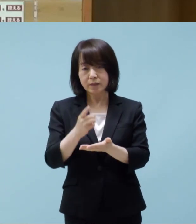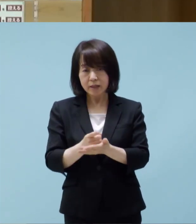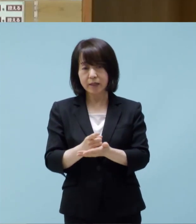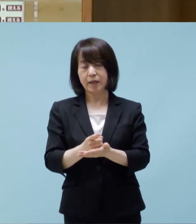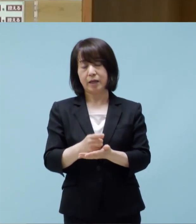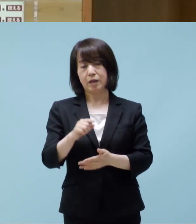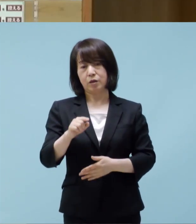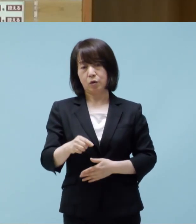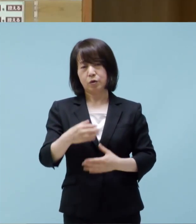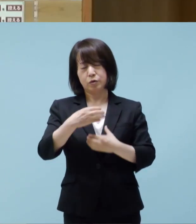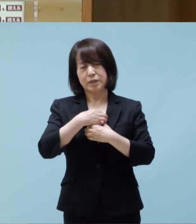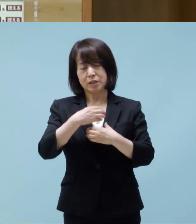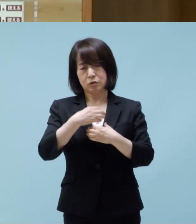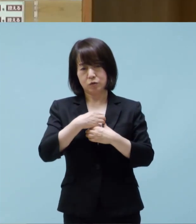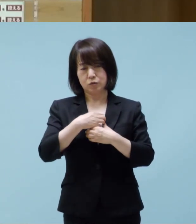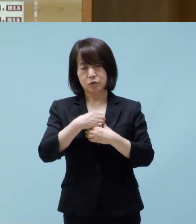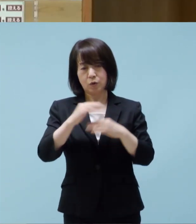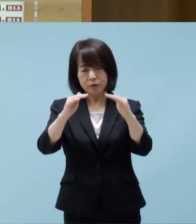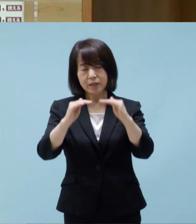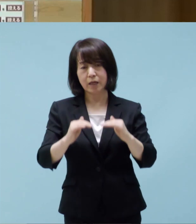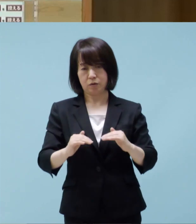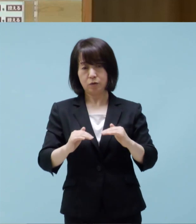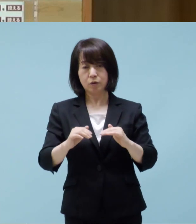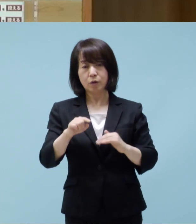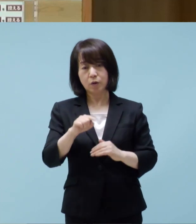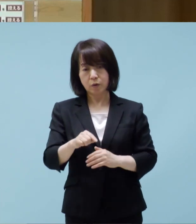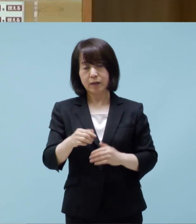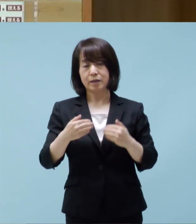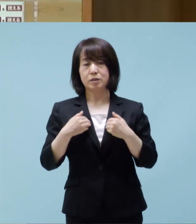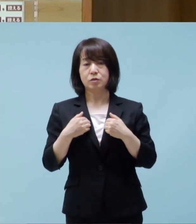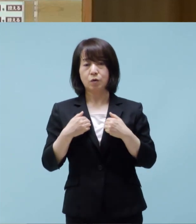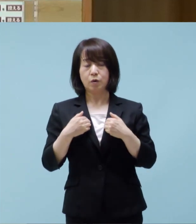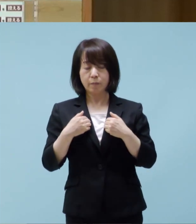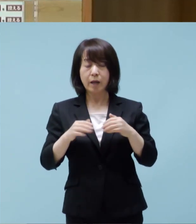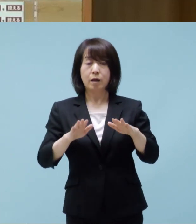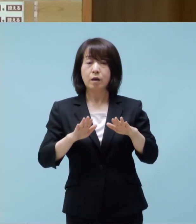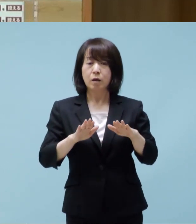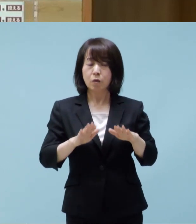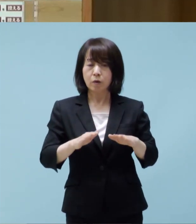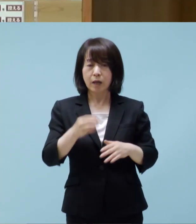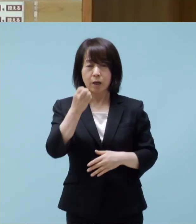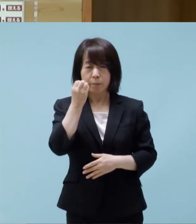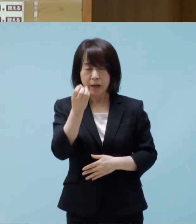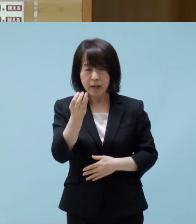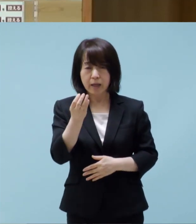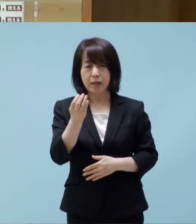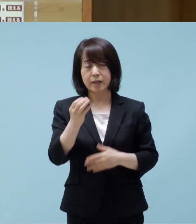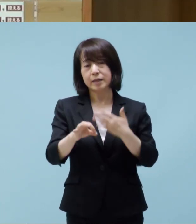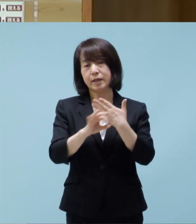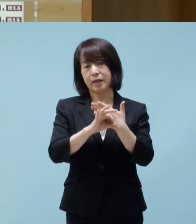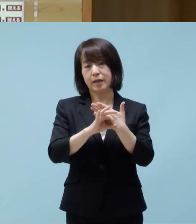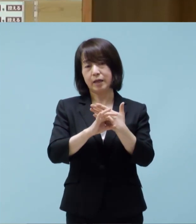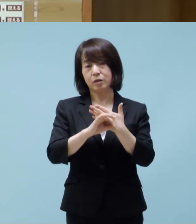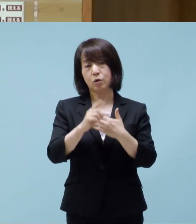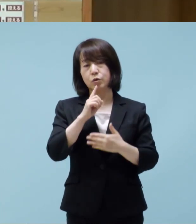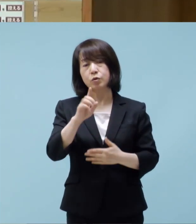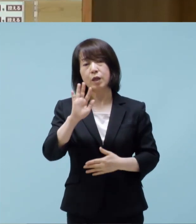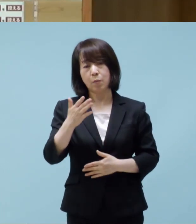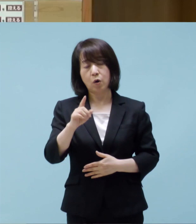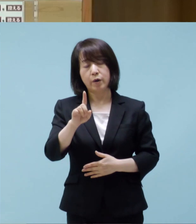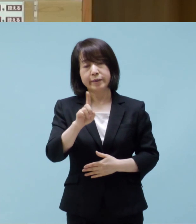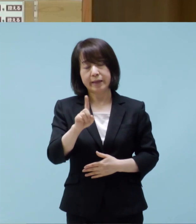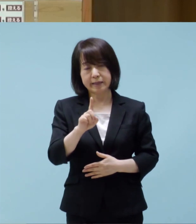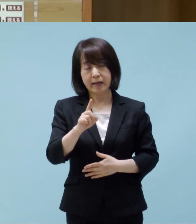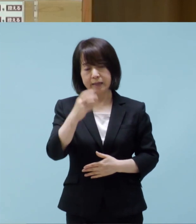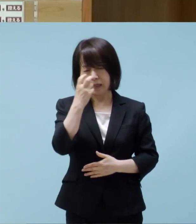底していかなければならないと思いますので、今回の件、稀なケースとはいえどですね、何かその検証の中で見えてくること